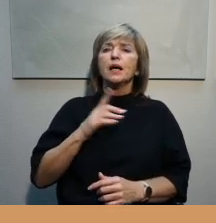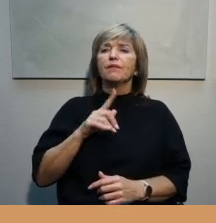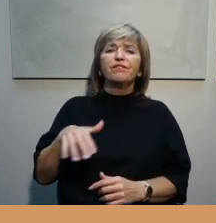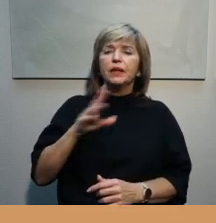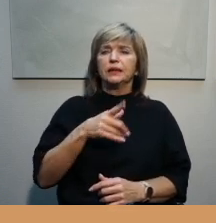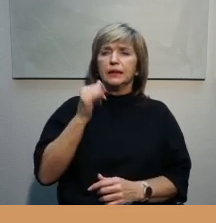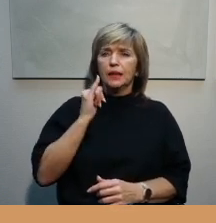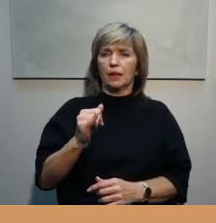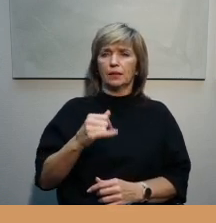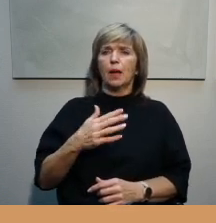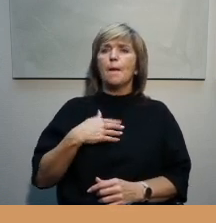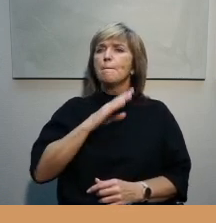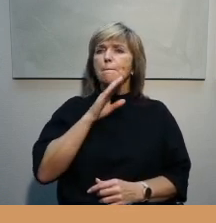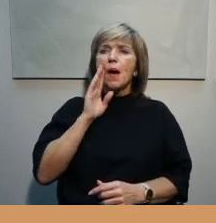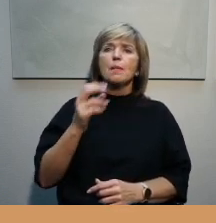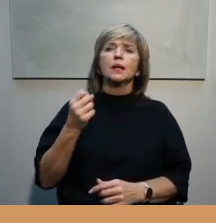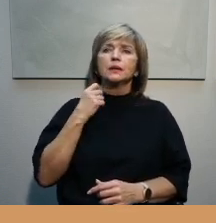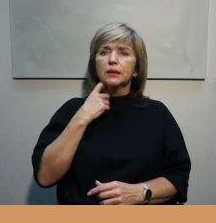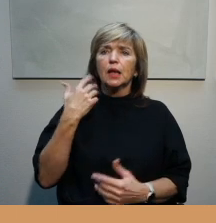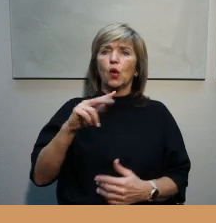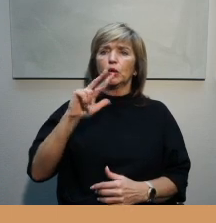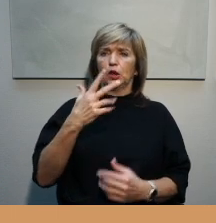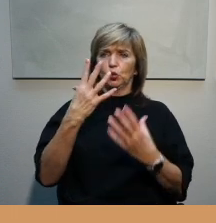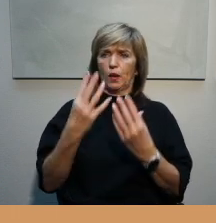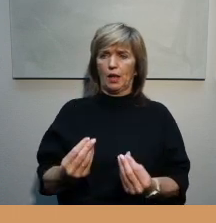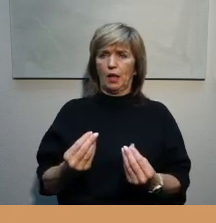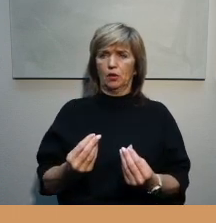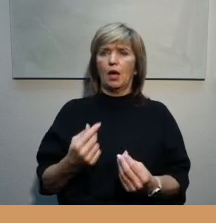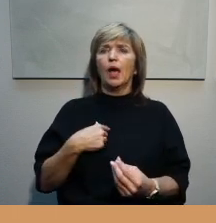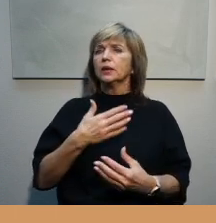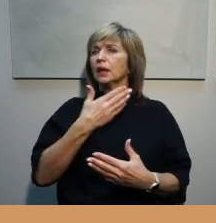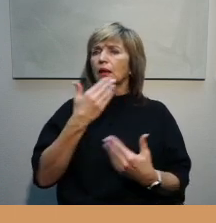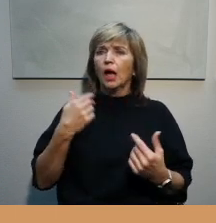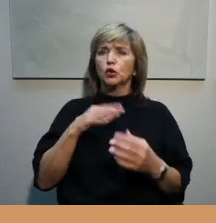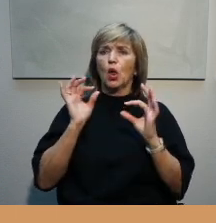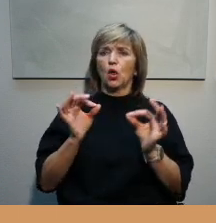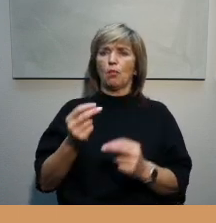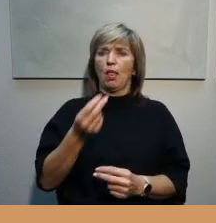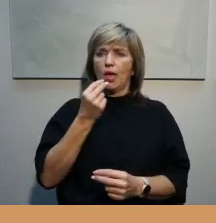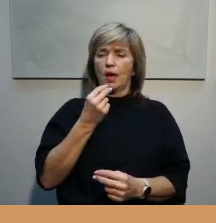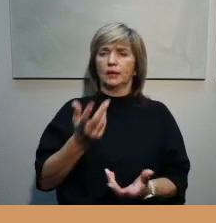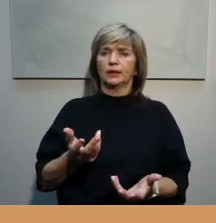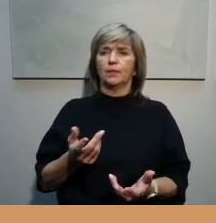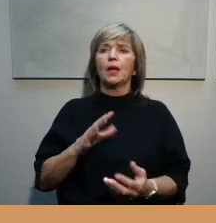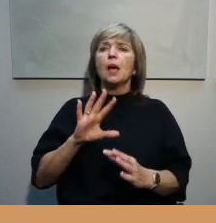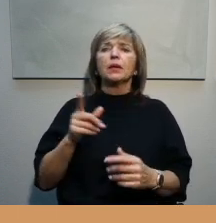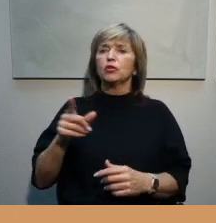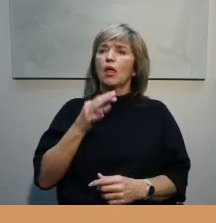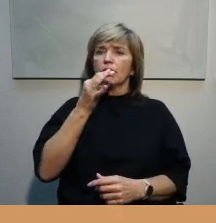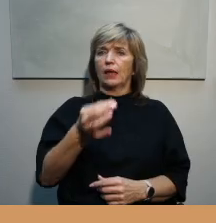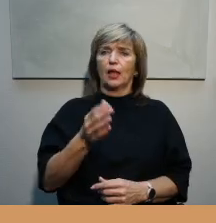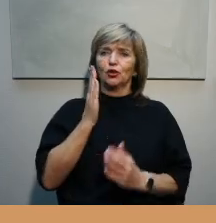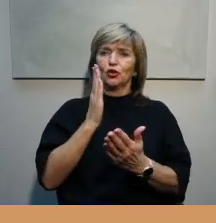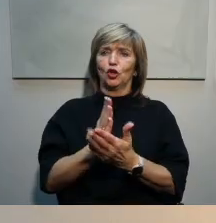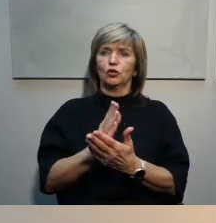ir slikti. Māma mājās dzēra jau 3. dienu, es neesmu neko normāli ēdis, bet viņš tā nepateiks